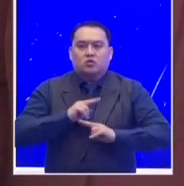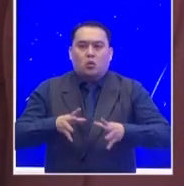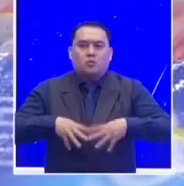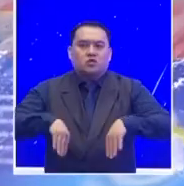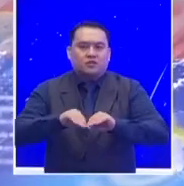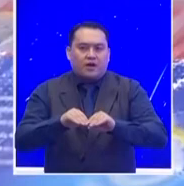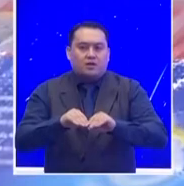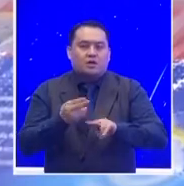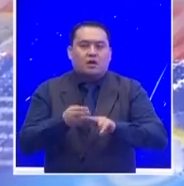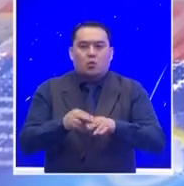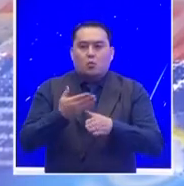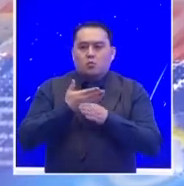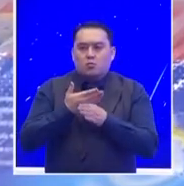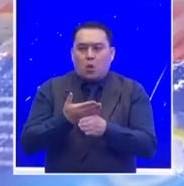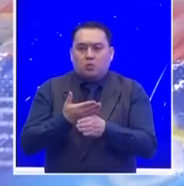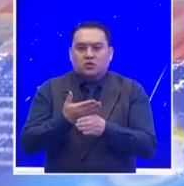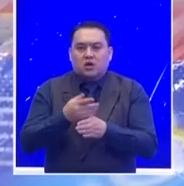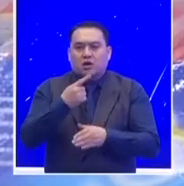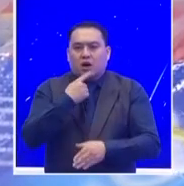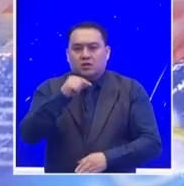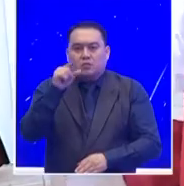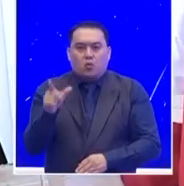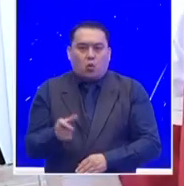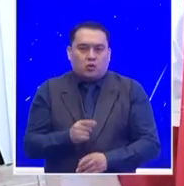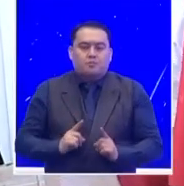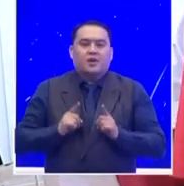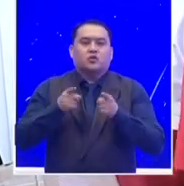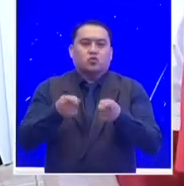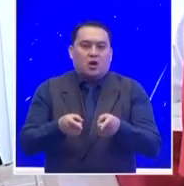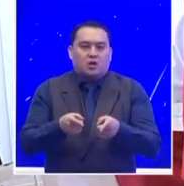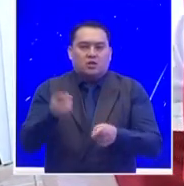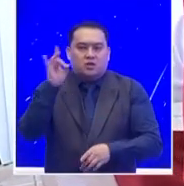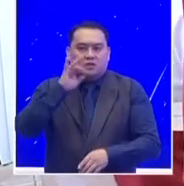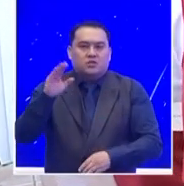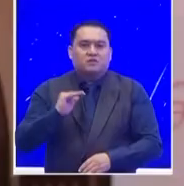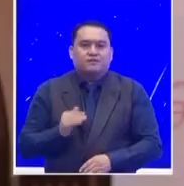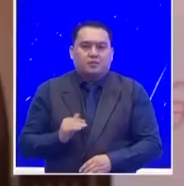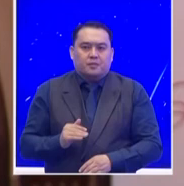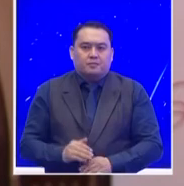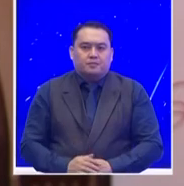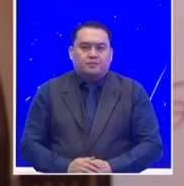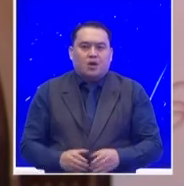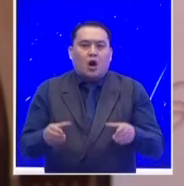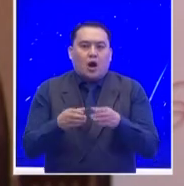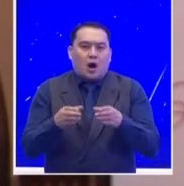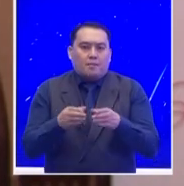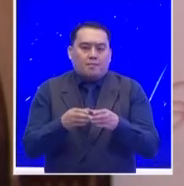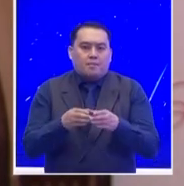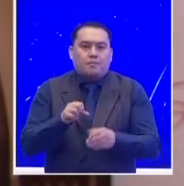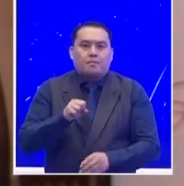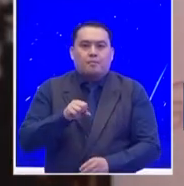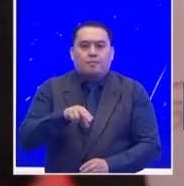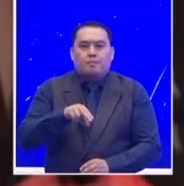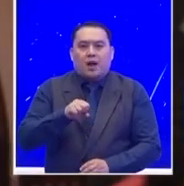общества. На этот раз гуманитарная помощь в «Красный полумесяц» поступила от известных фирм. От компании Palmolive